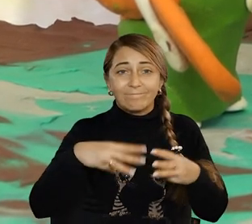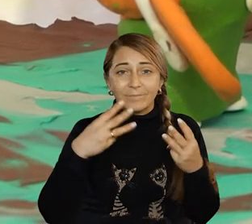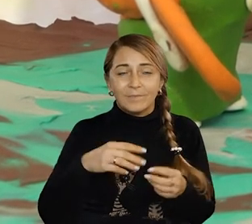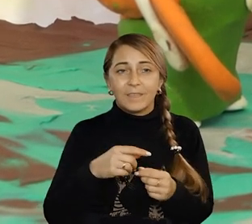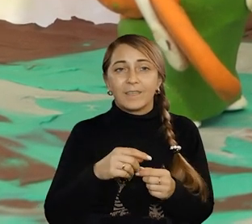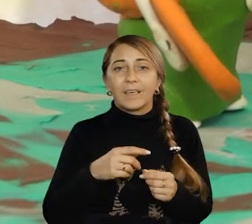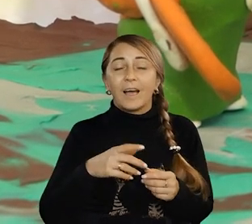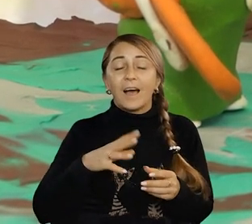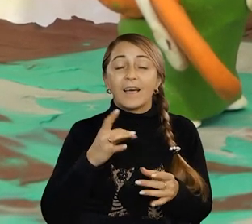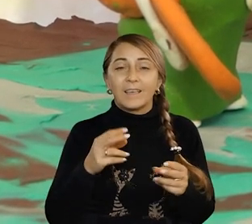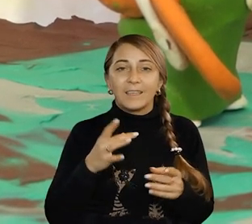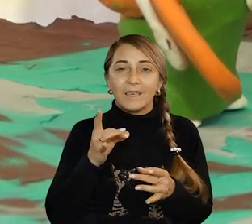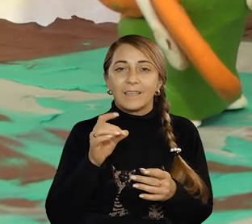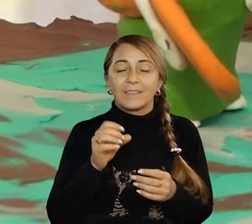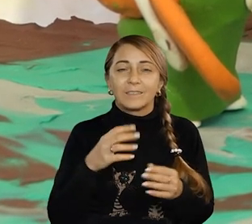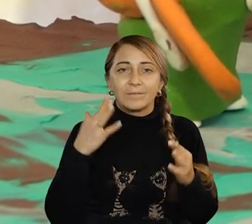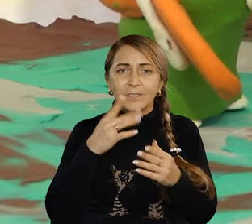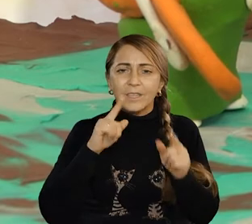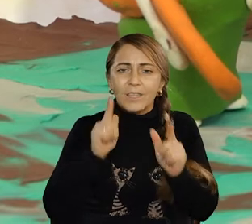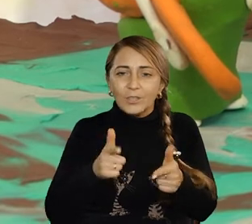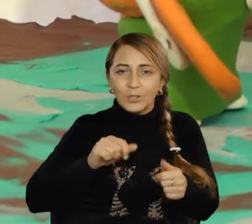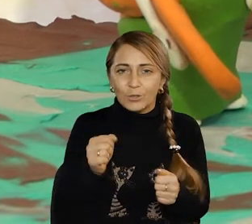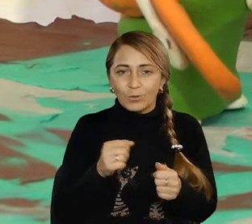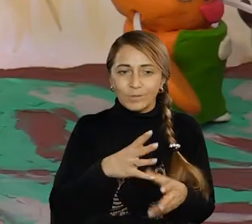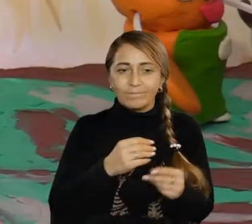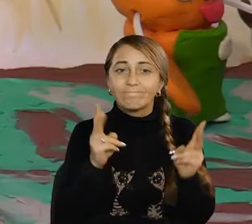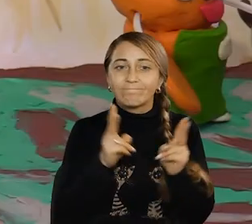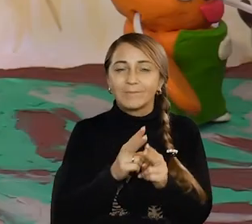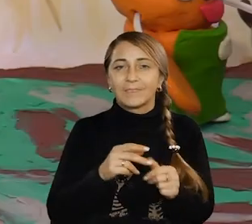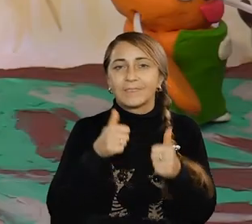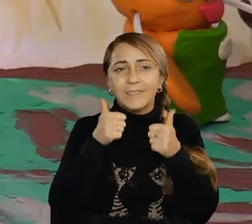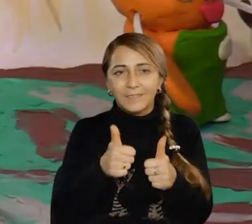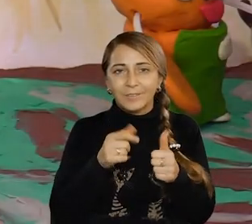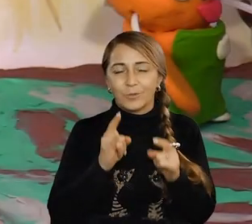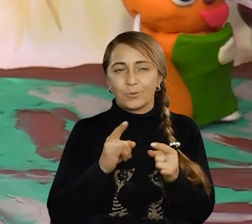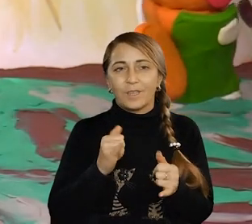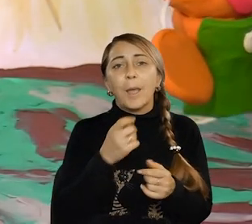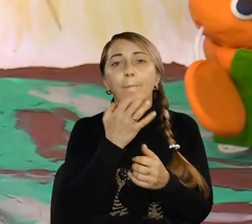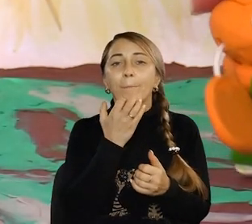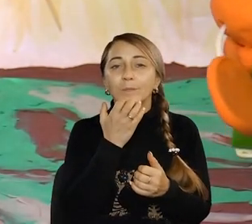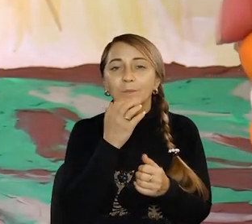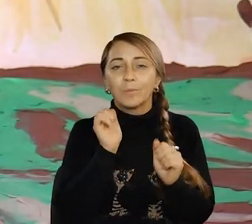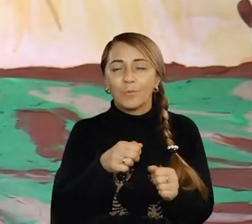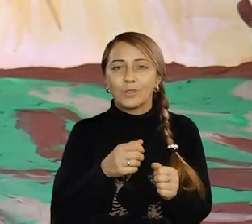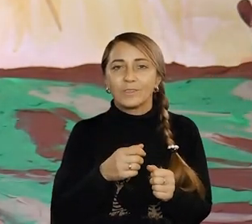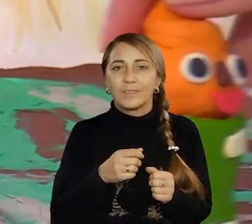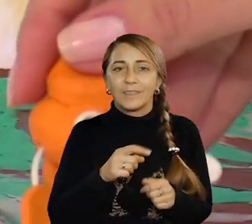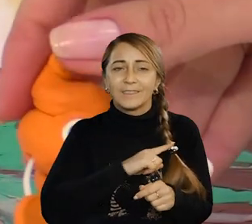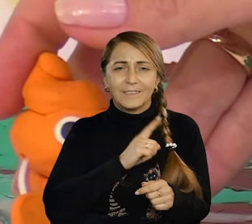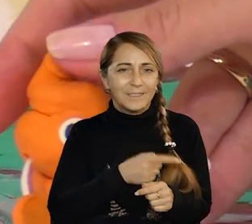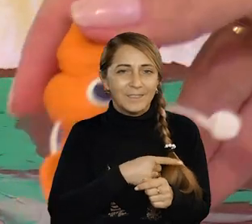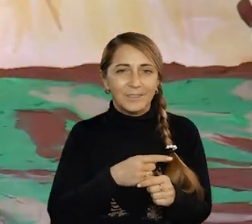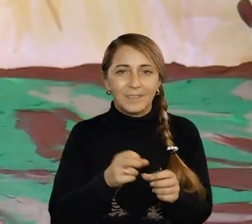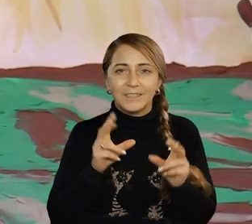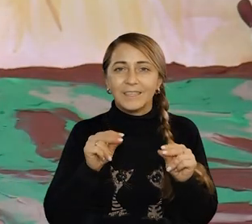круто, а реальні – драйвовіше», – підхопила собі шоколадка. «І посміятися голосно можна», – додав